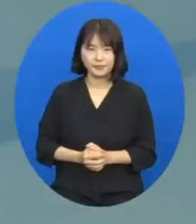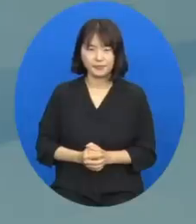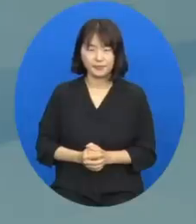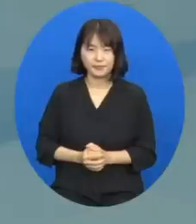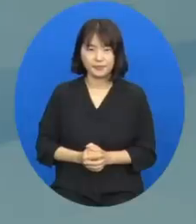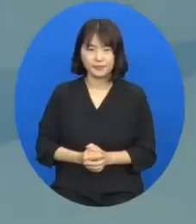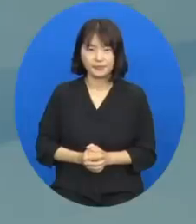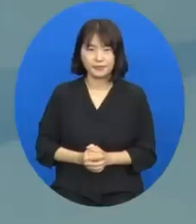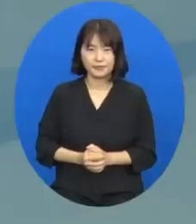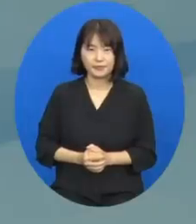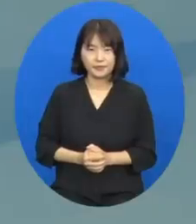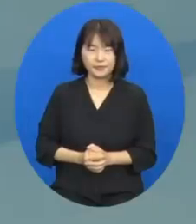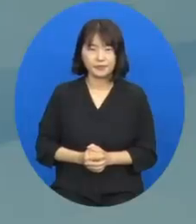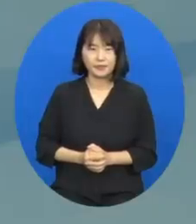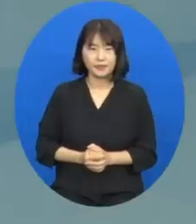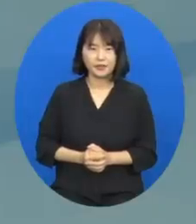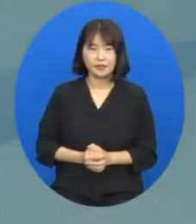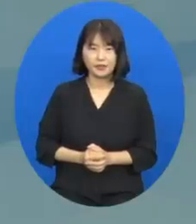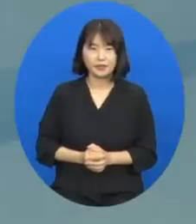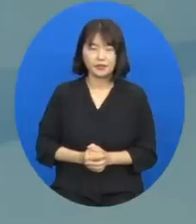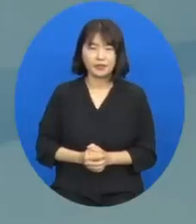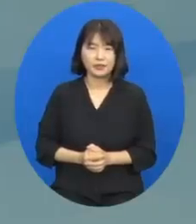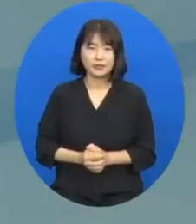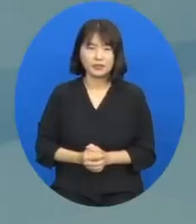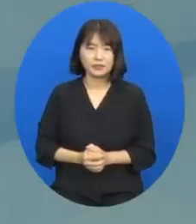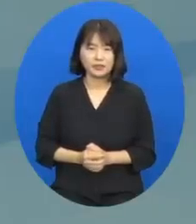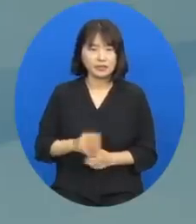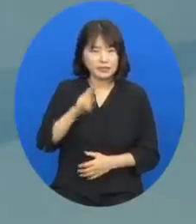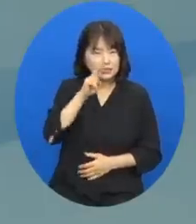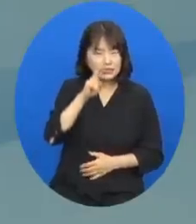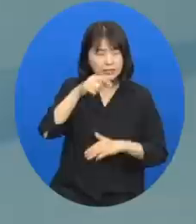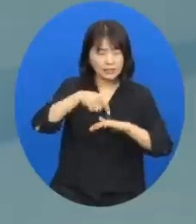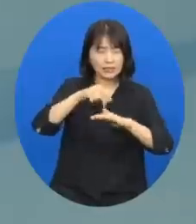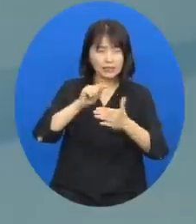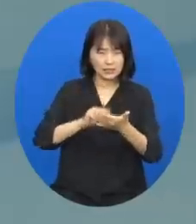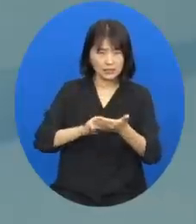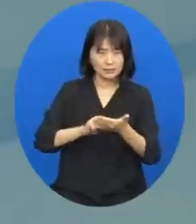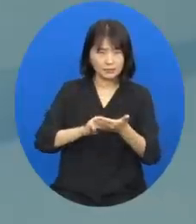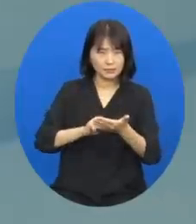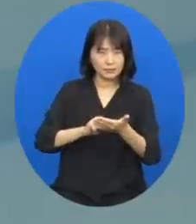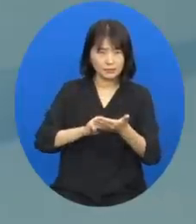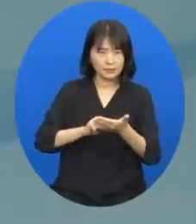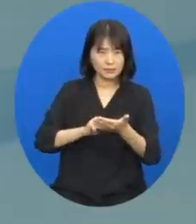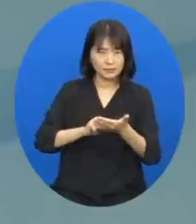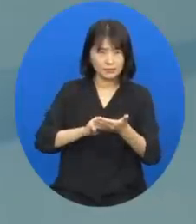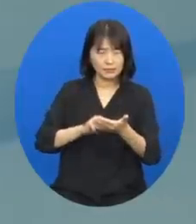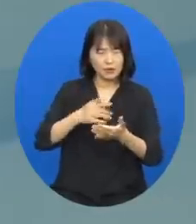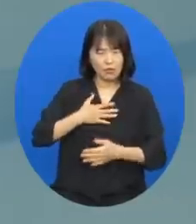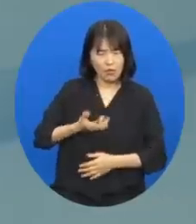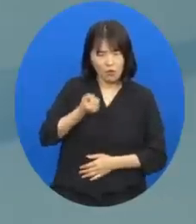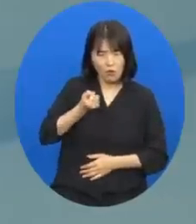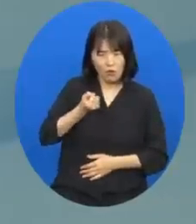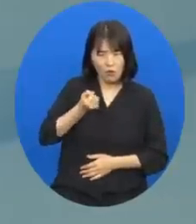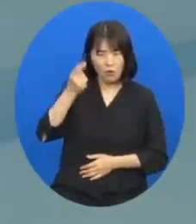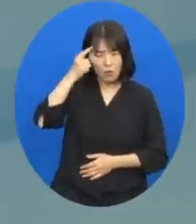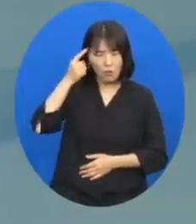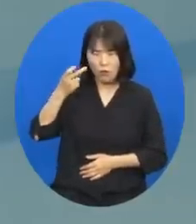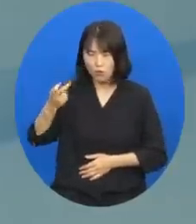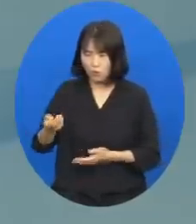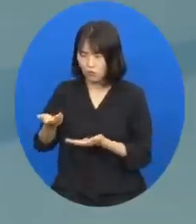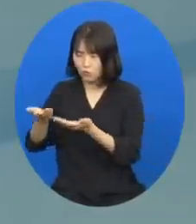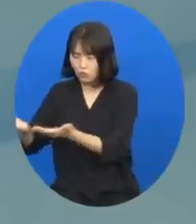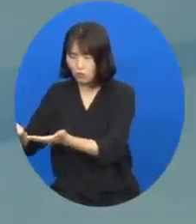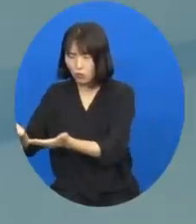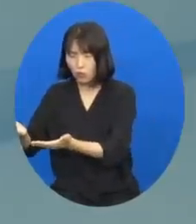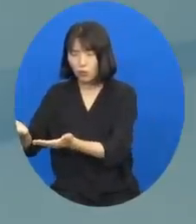얘기하는 것 같지만 그게 아니에요 그 게 아 니 라 스 기술입니다 내 것이 그 얘기로 같다는 거예요 그렇게 생각을 하는